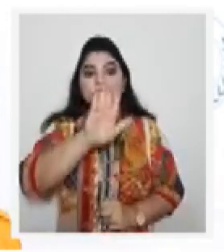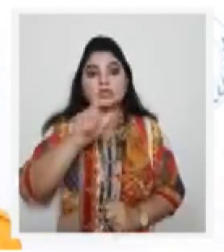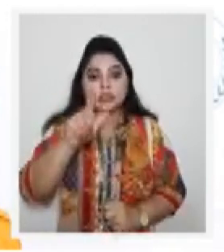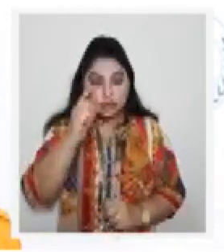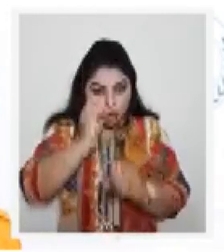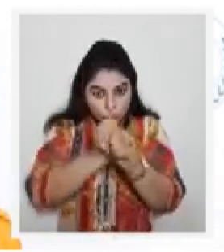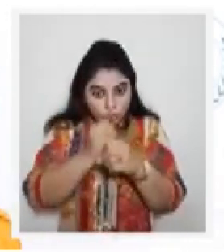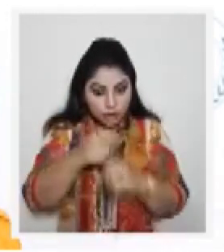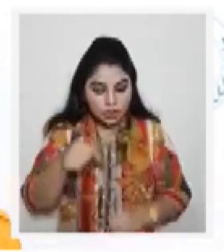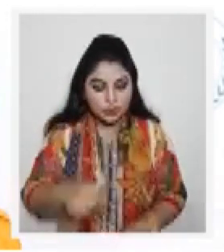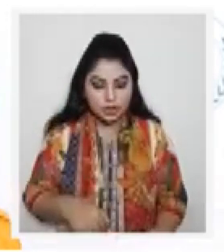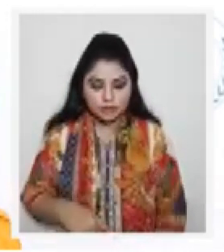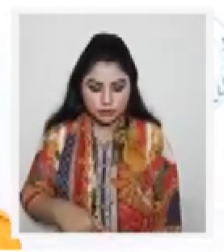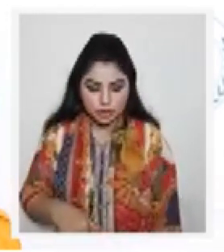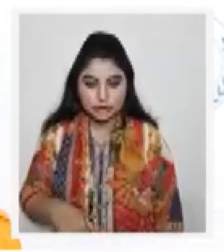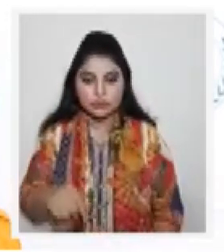এবং পরীক্ষা হয়েছে